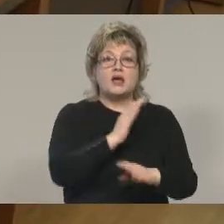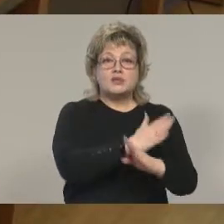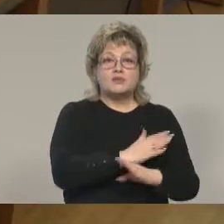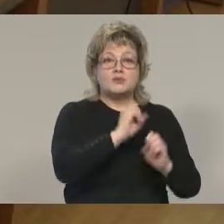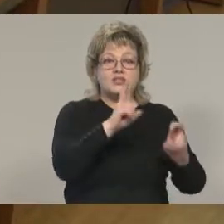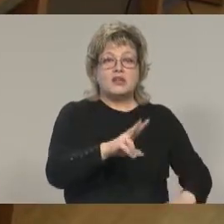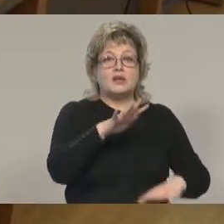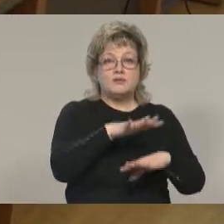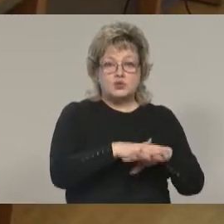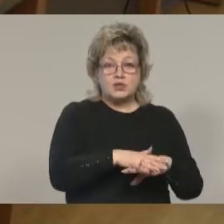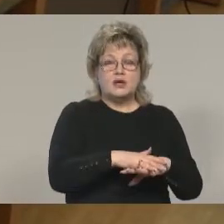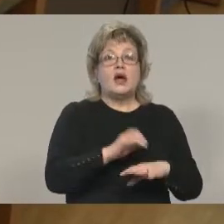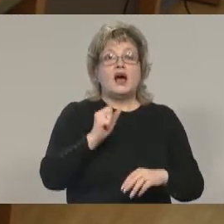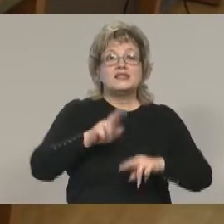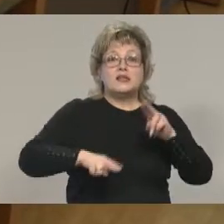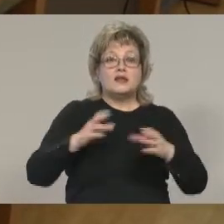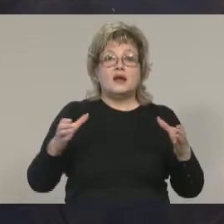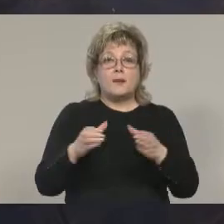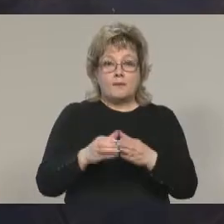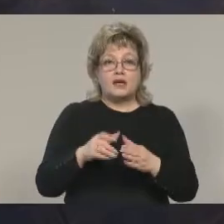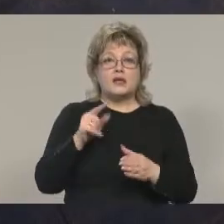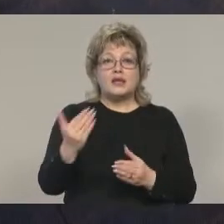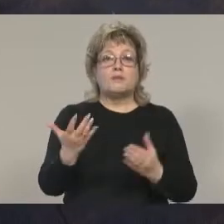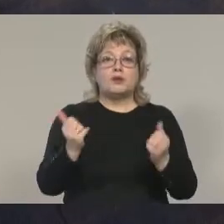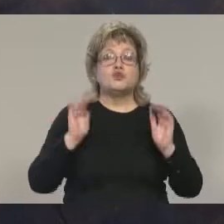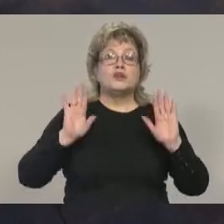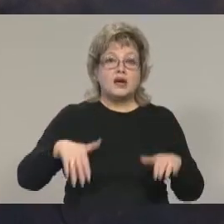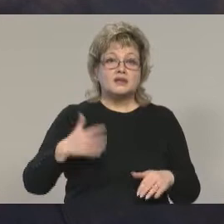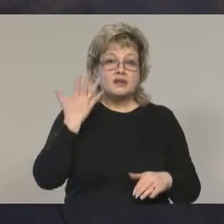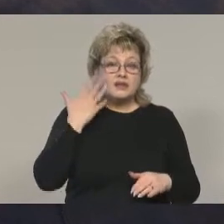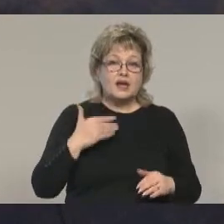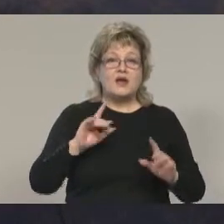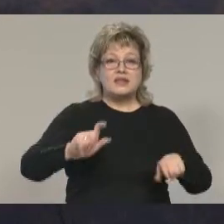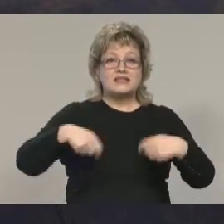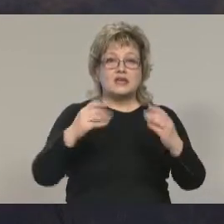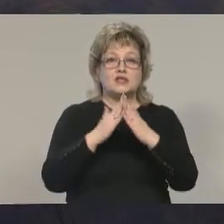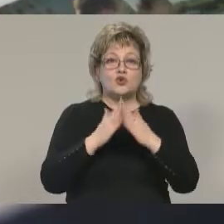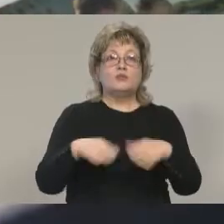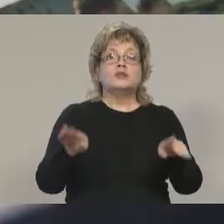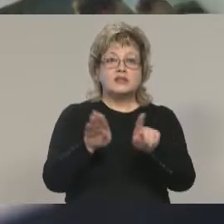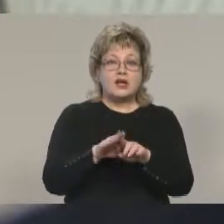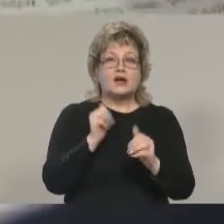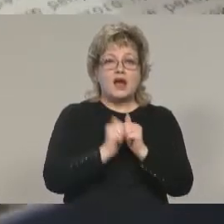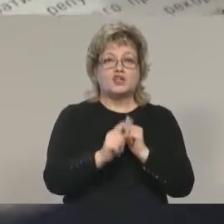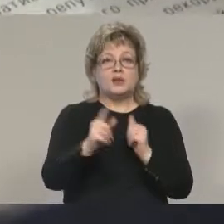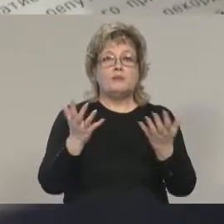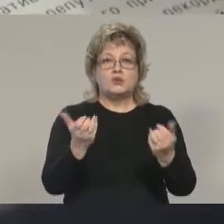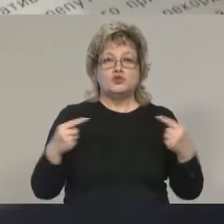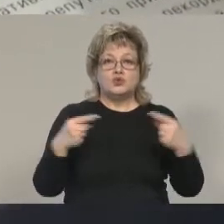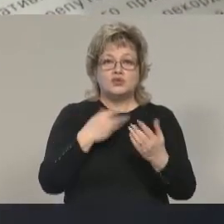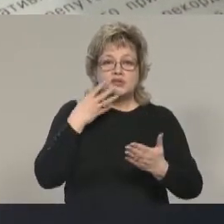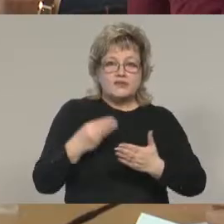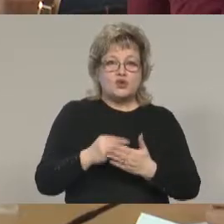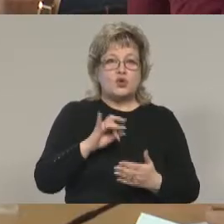на специальном счете в банке, а строительная компания их получит только когда сдаст дом. Таким образом, каждый точно получит свое и